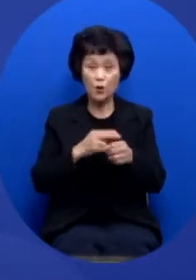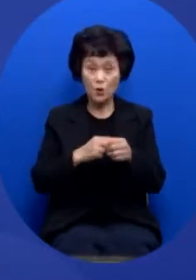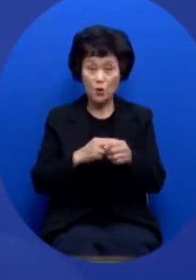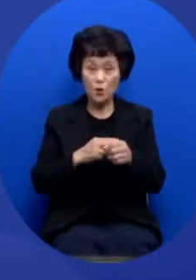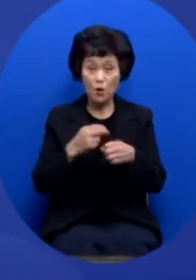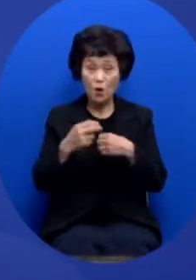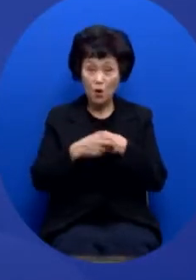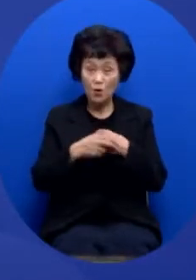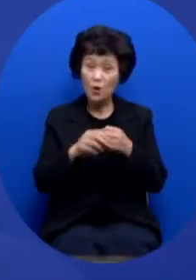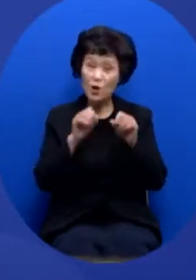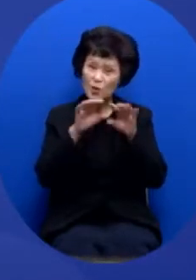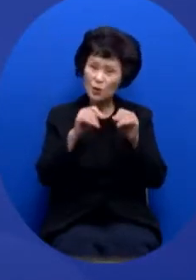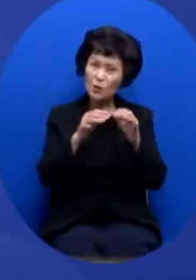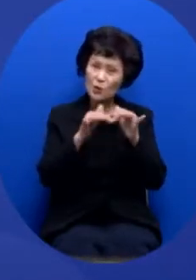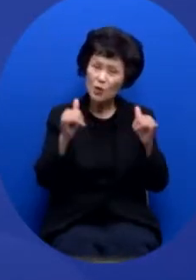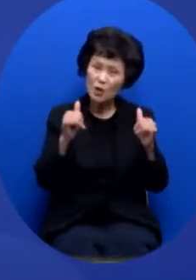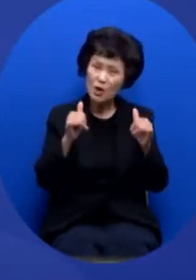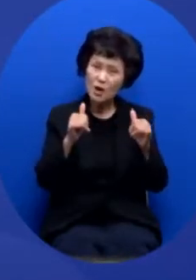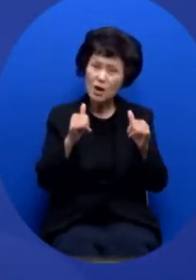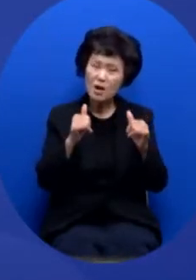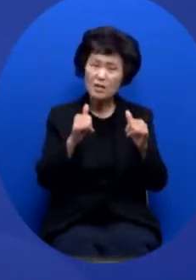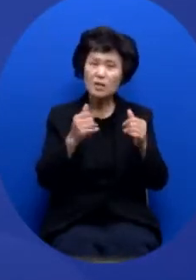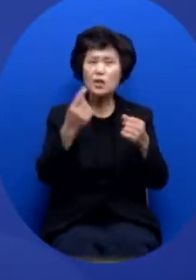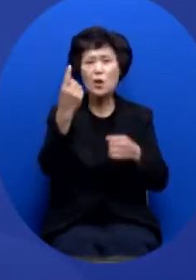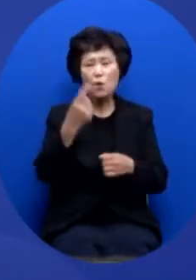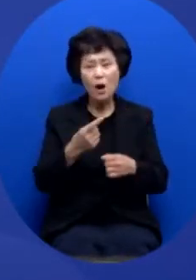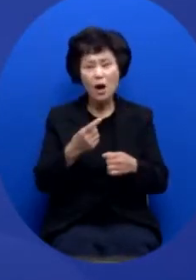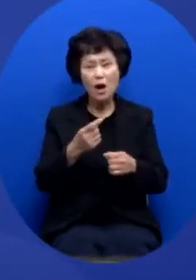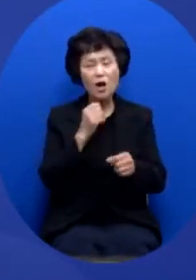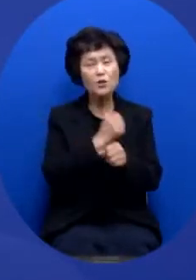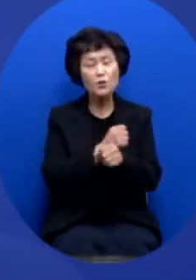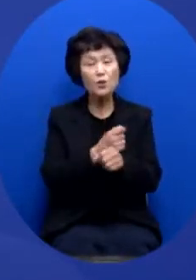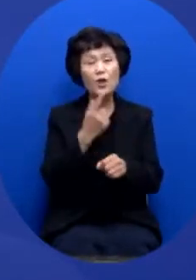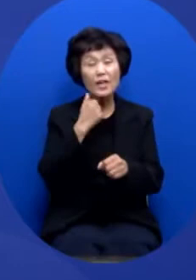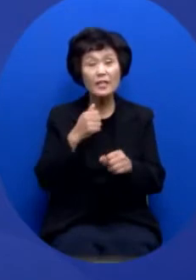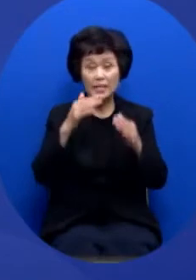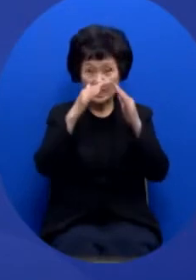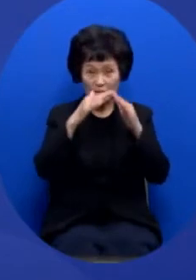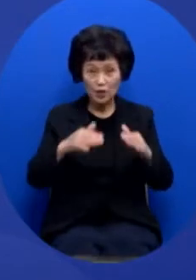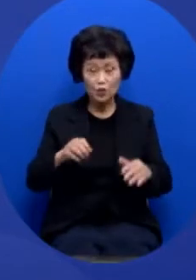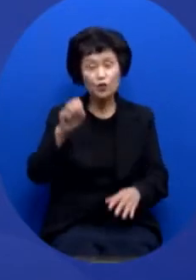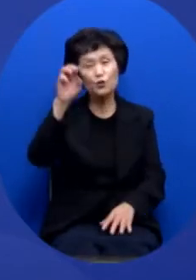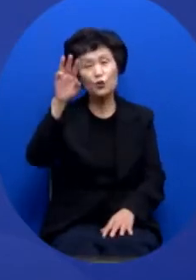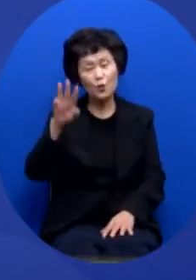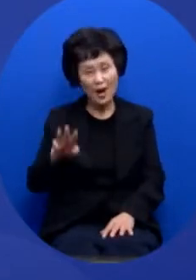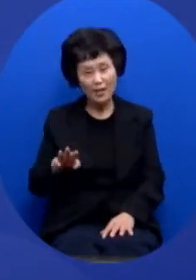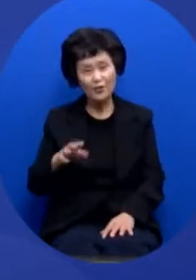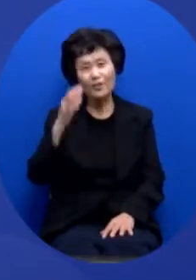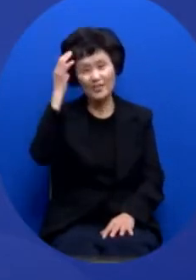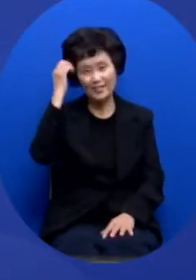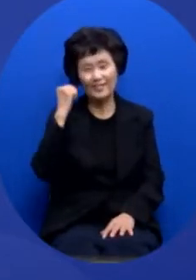많이 와가지고 눈물겨운 선교를 펼쳤던 전주와 광주가 굉장히 인상적이었습니다. 네.